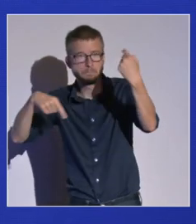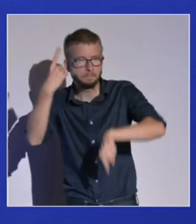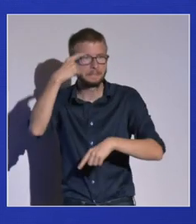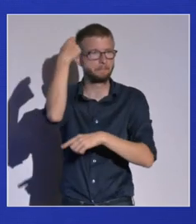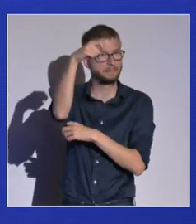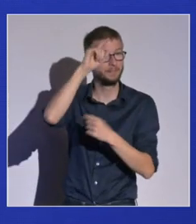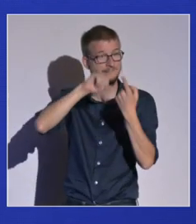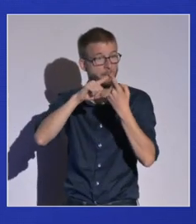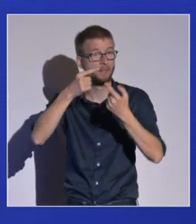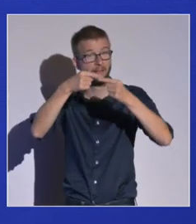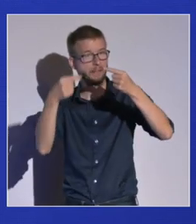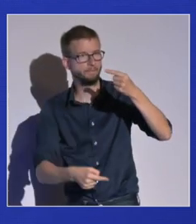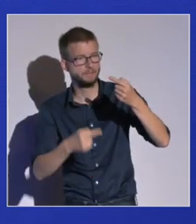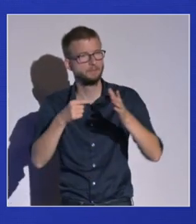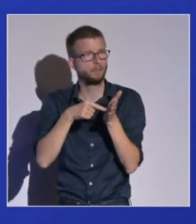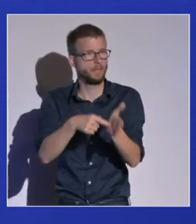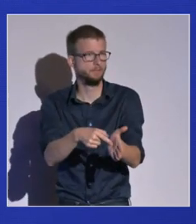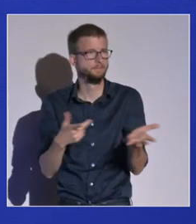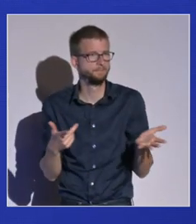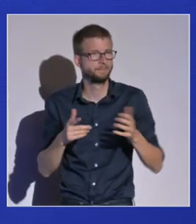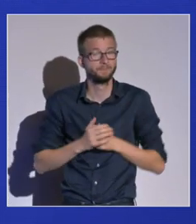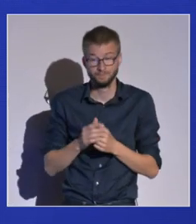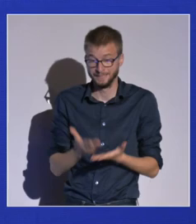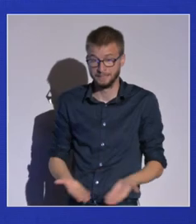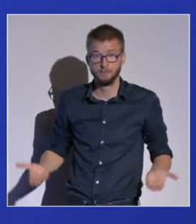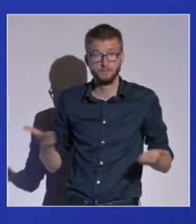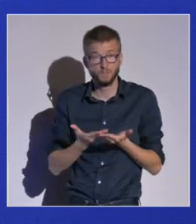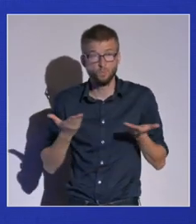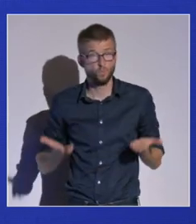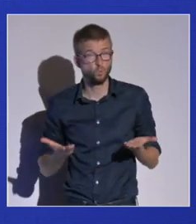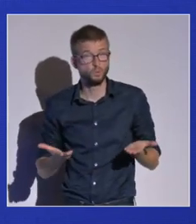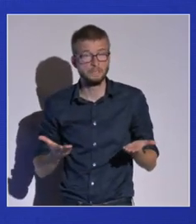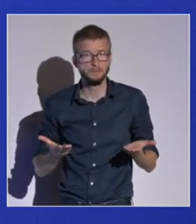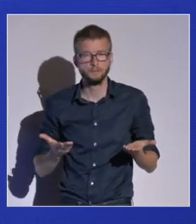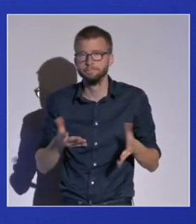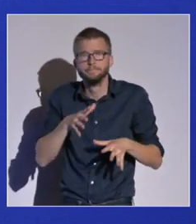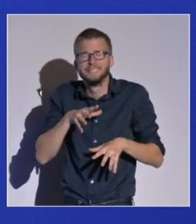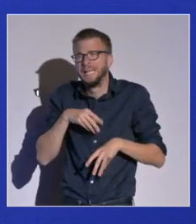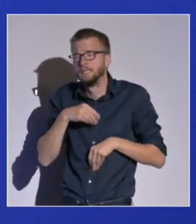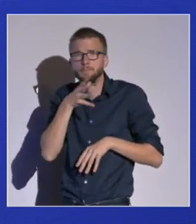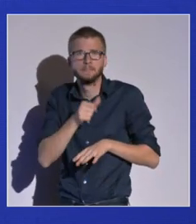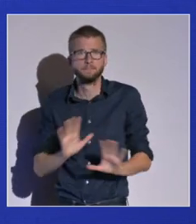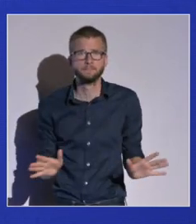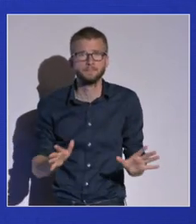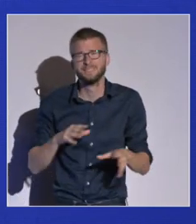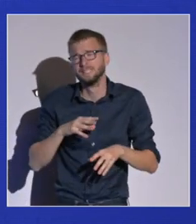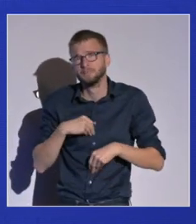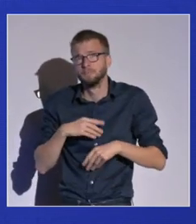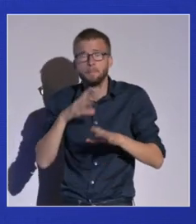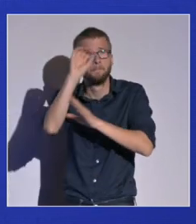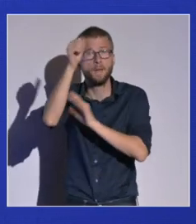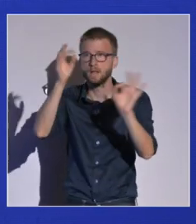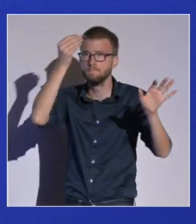Et la situation que nous avons aujourd'hui, elle est inacceptable. Mais elle est d'abord inacceptable